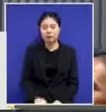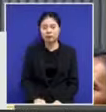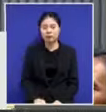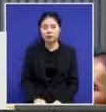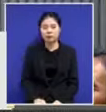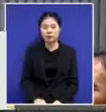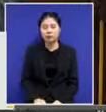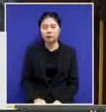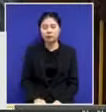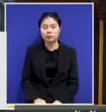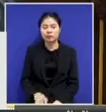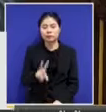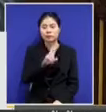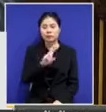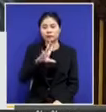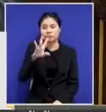ครับ